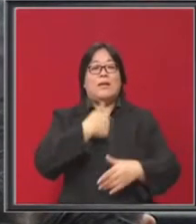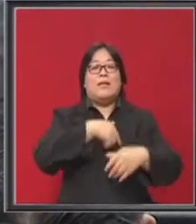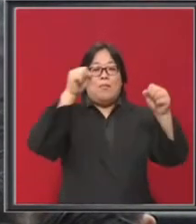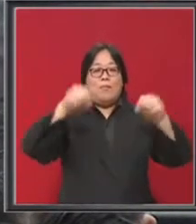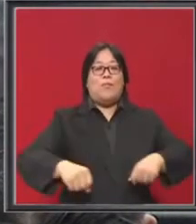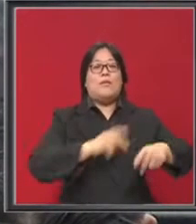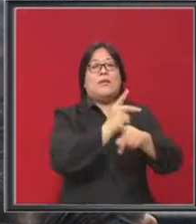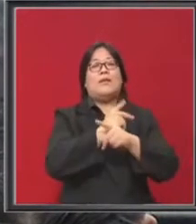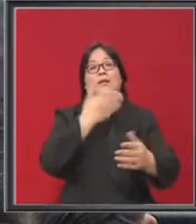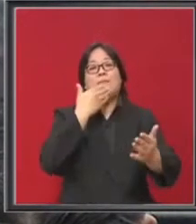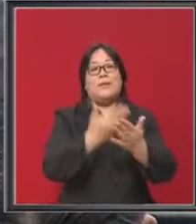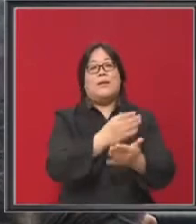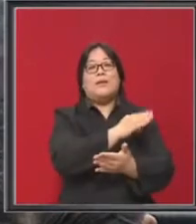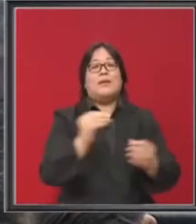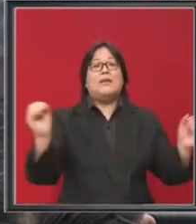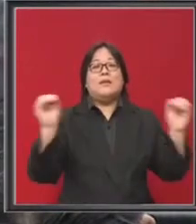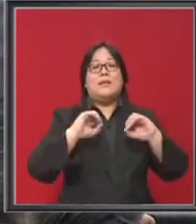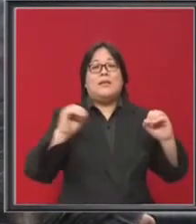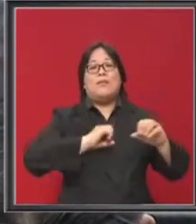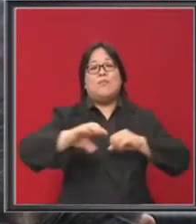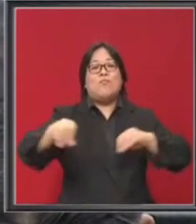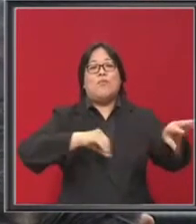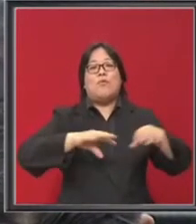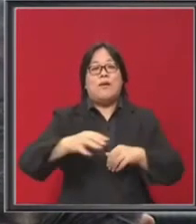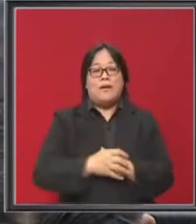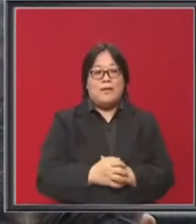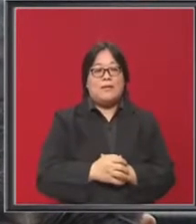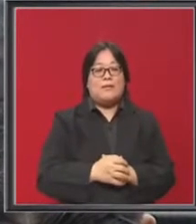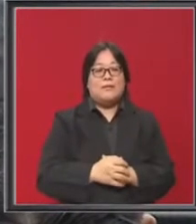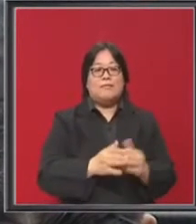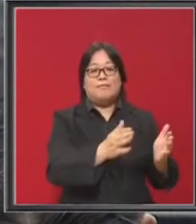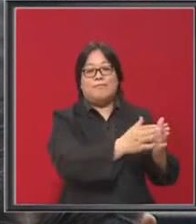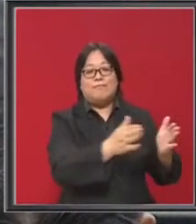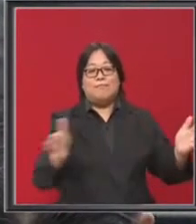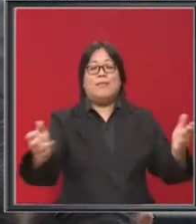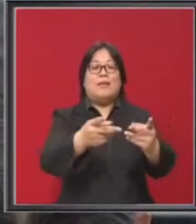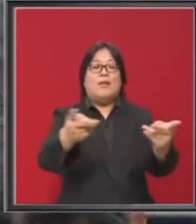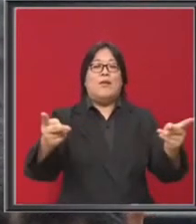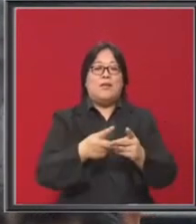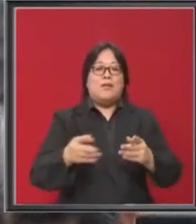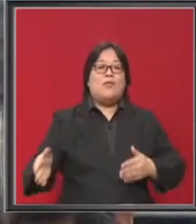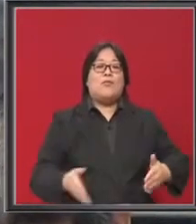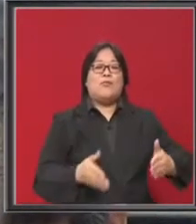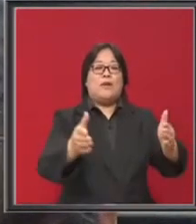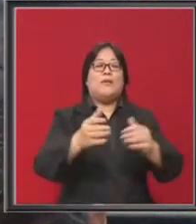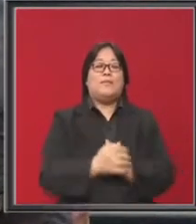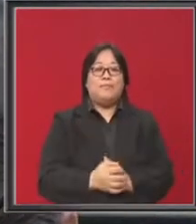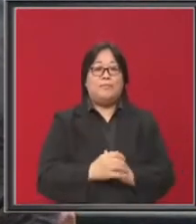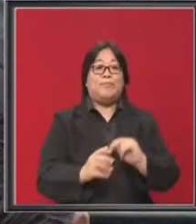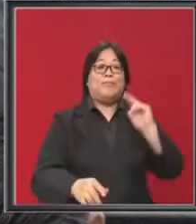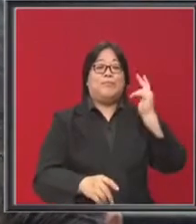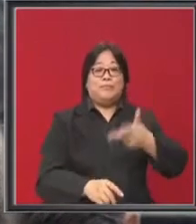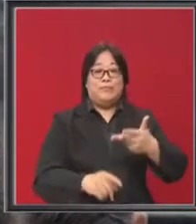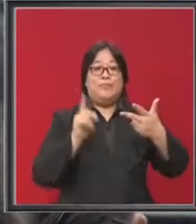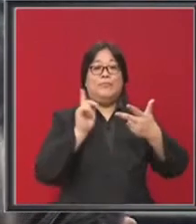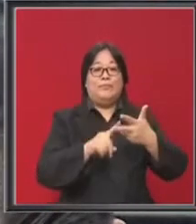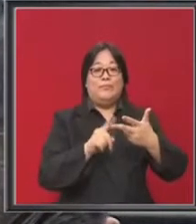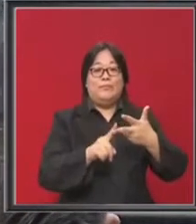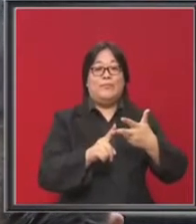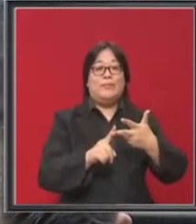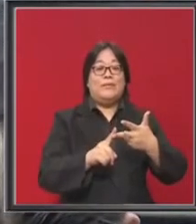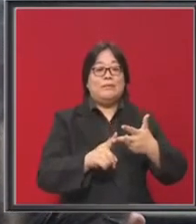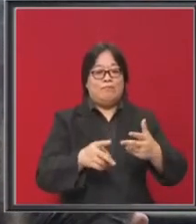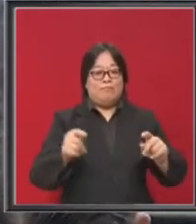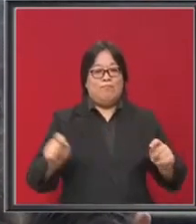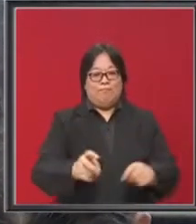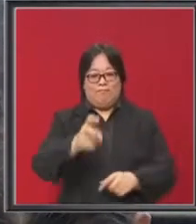dapat dipelihara dengan baik dan tidak ada pembuangan sisa-sisa disepanjang kawasan sungai tersebut yang ketiga ialah